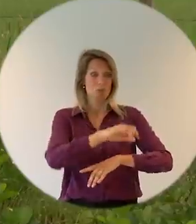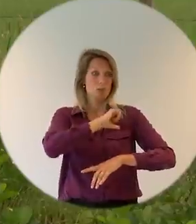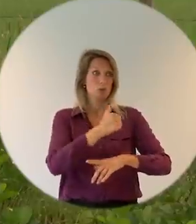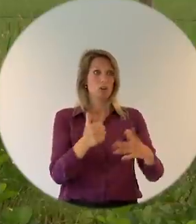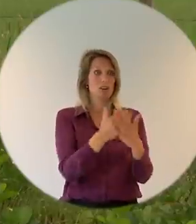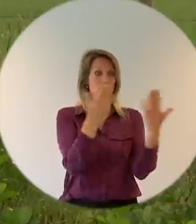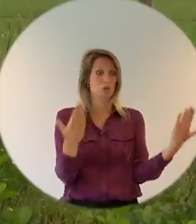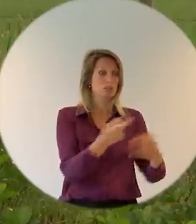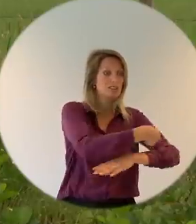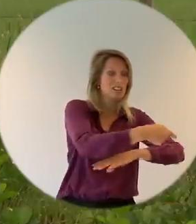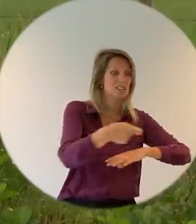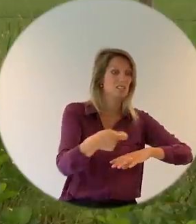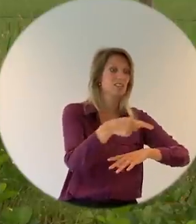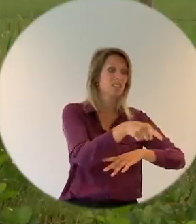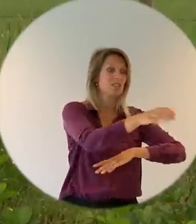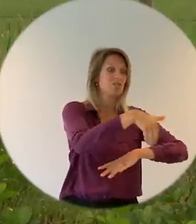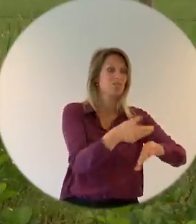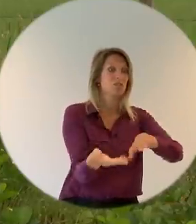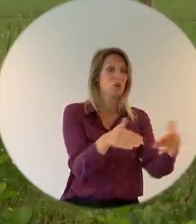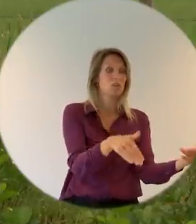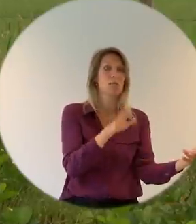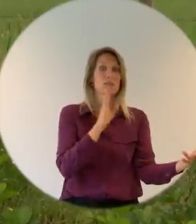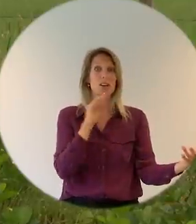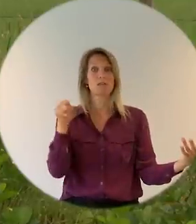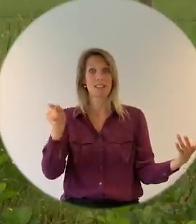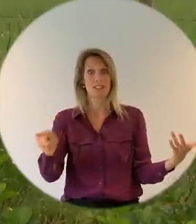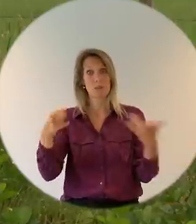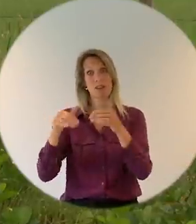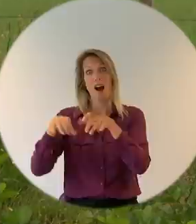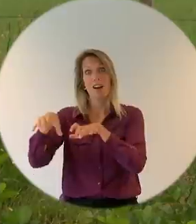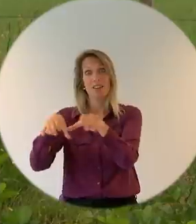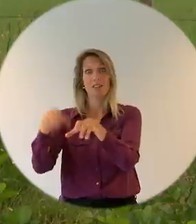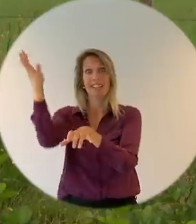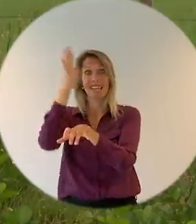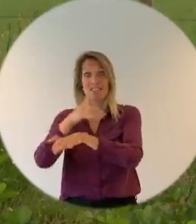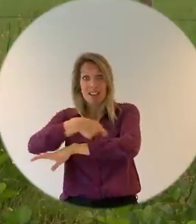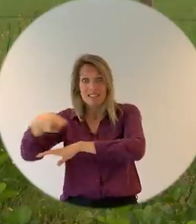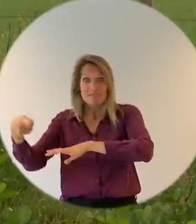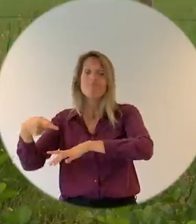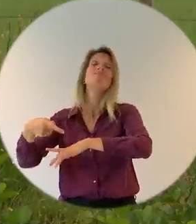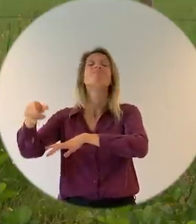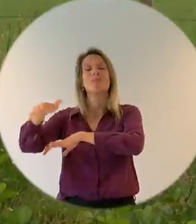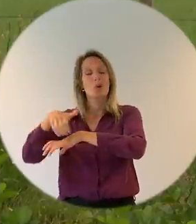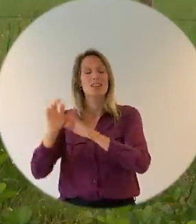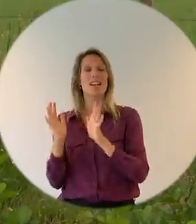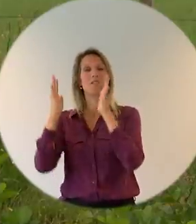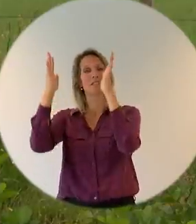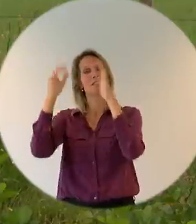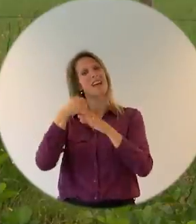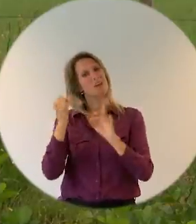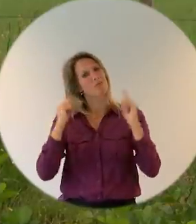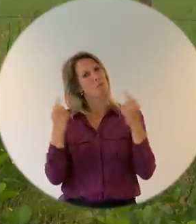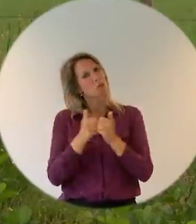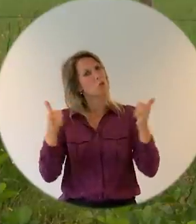op de akker van de geest zaait, oogst het eeuwige leven. Laten we daarom het goede doen, zonder op te geven. Want als we